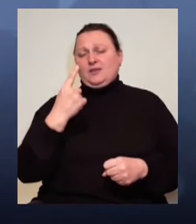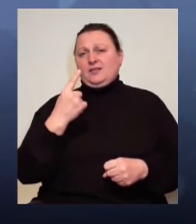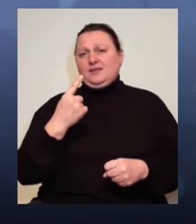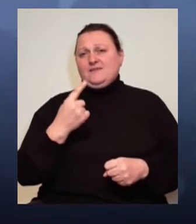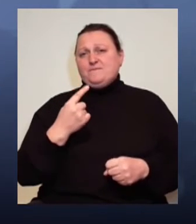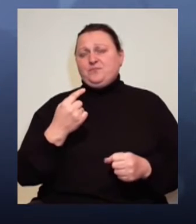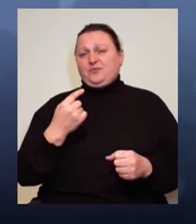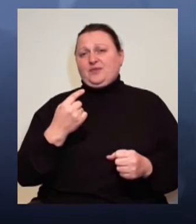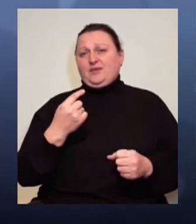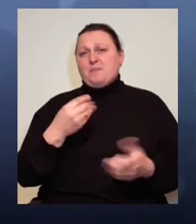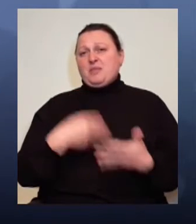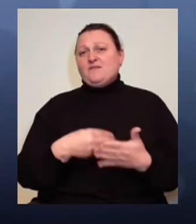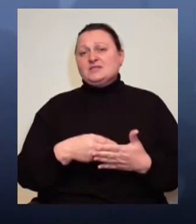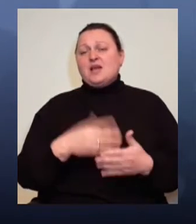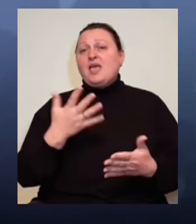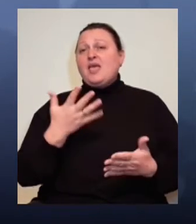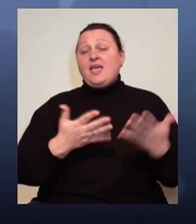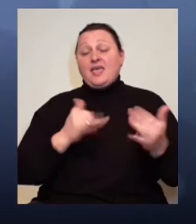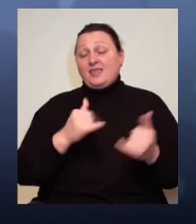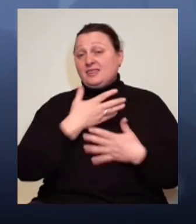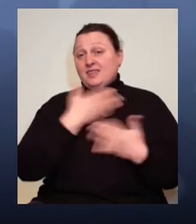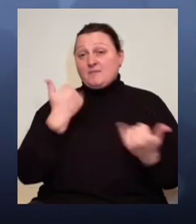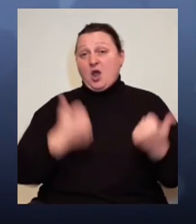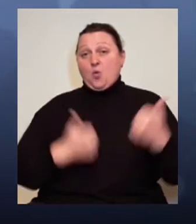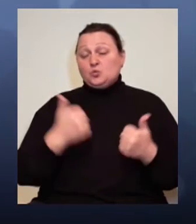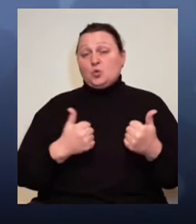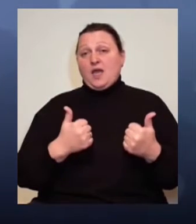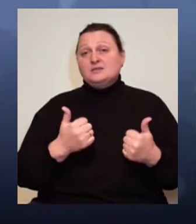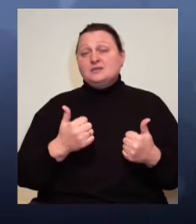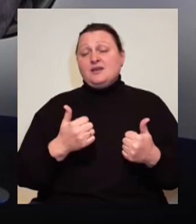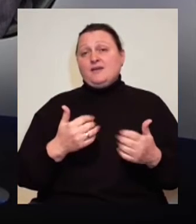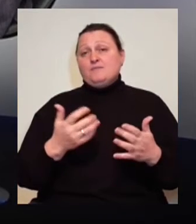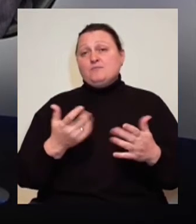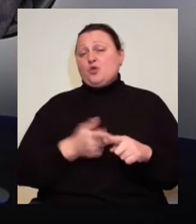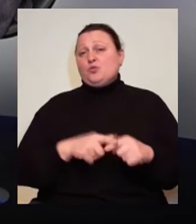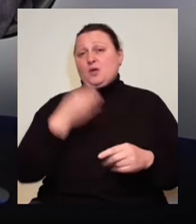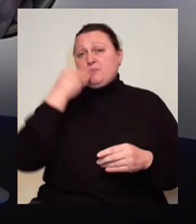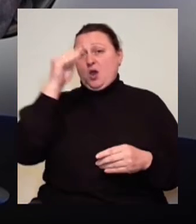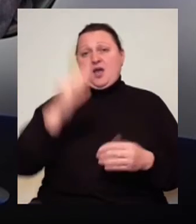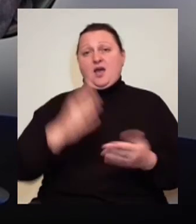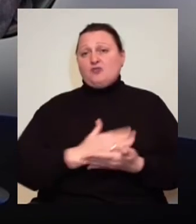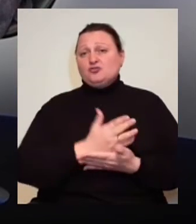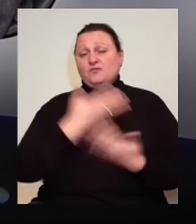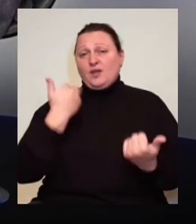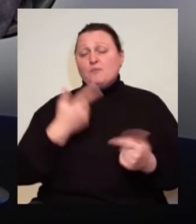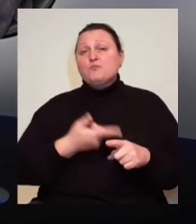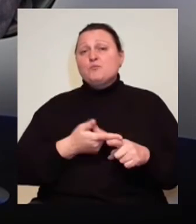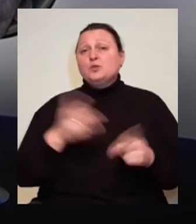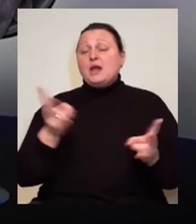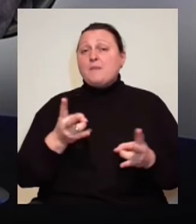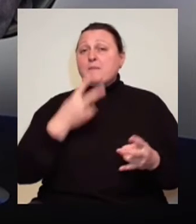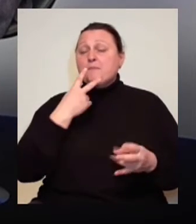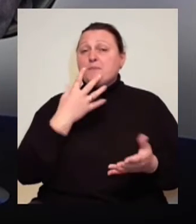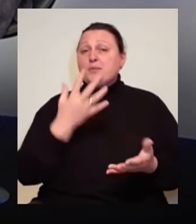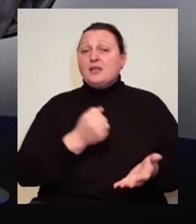І тому, коли немає конкуренції, то немає покращення якості. Потрібно брати суміш